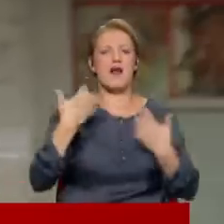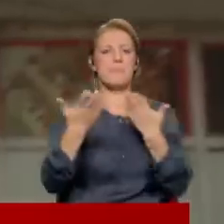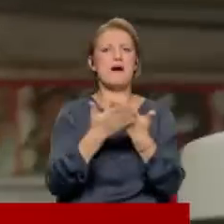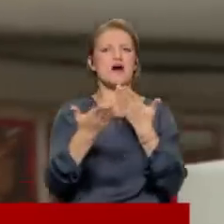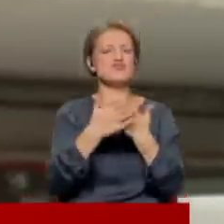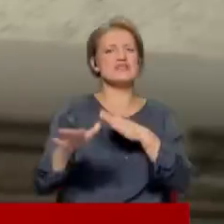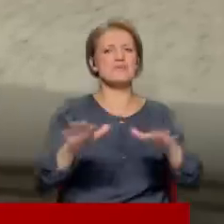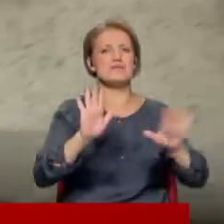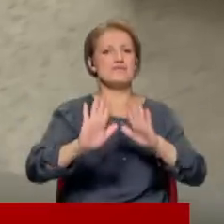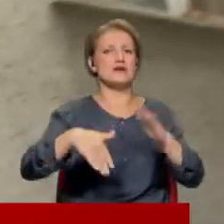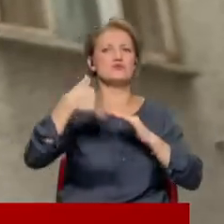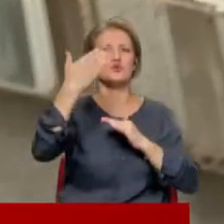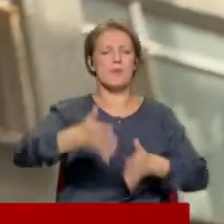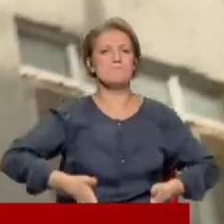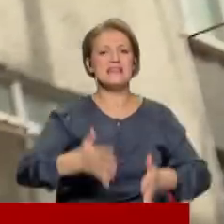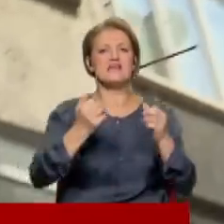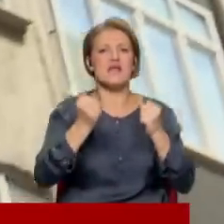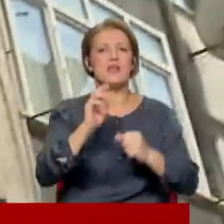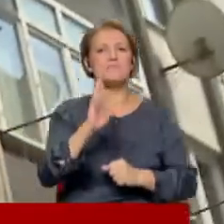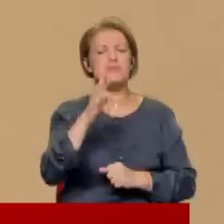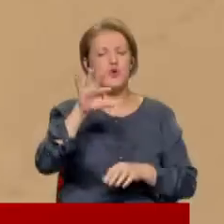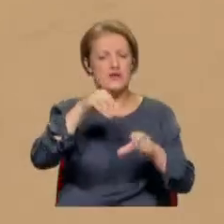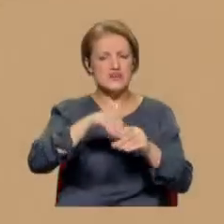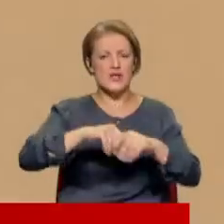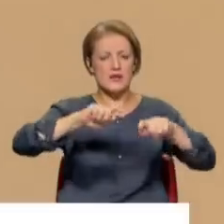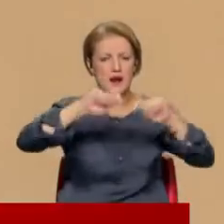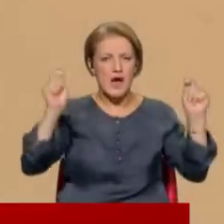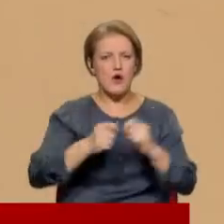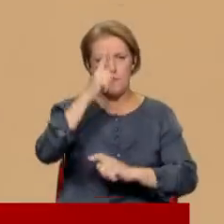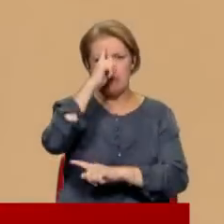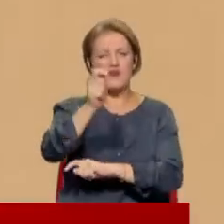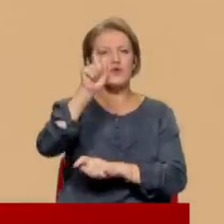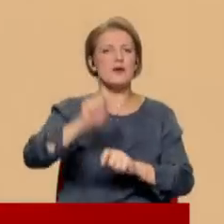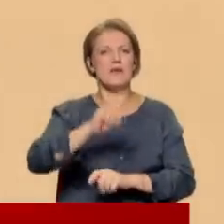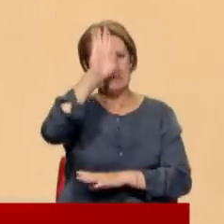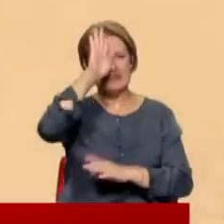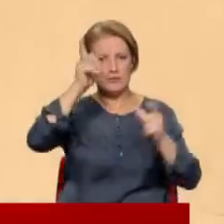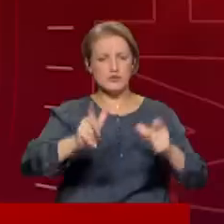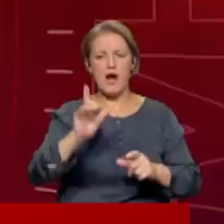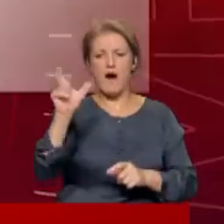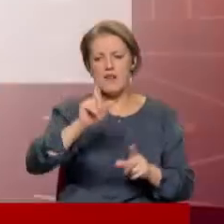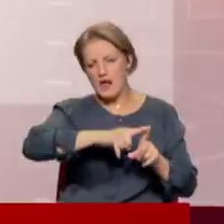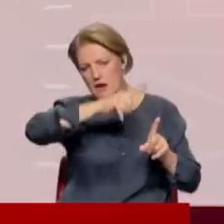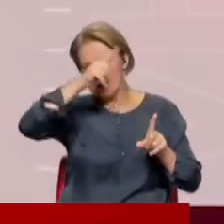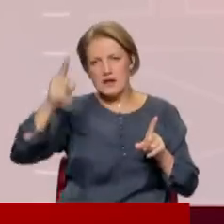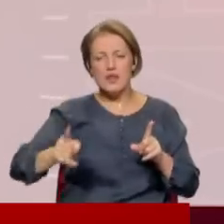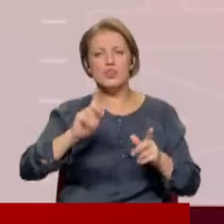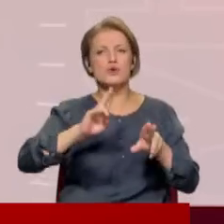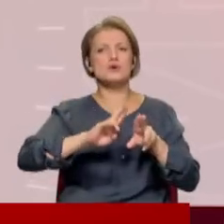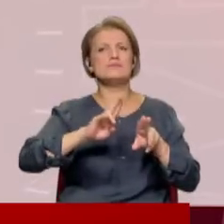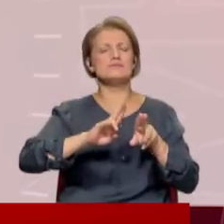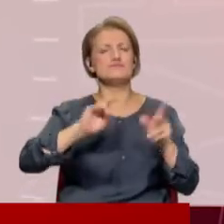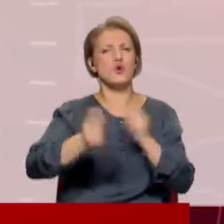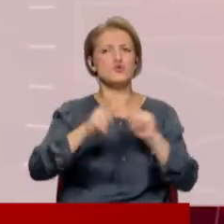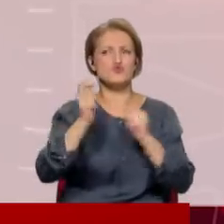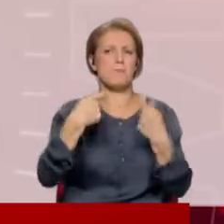Kahramanmaraş depremlerinden sonra bina dayanıklılık testi için rekor başvuru yapılan İstanbul'da aylar geçtikçe dönüşüm maliyetleri